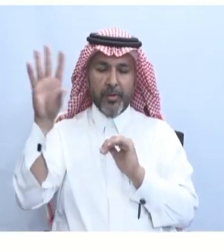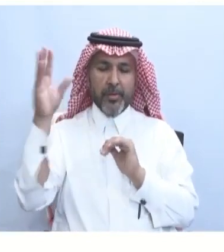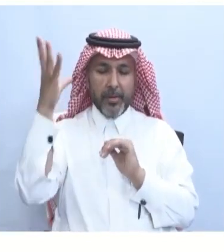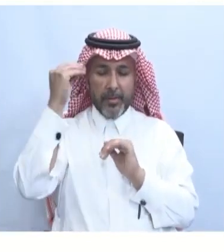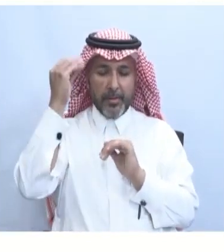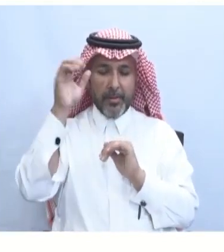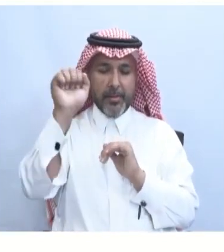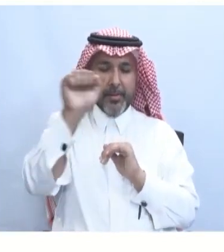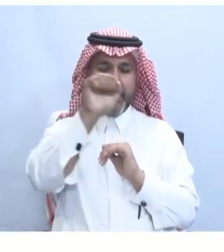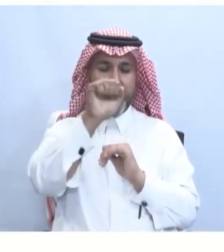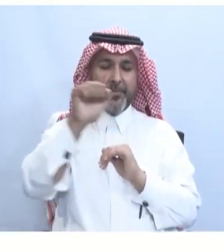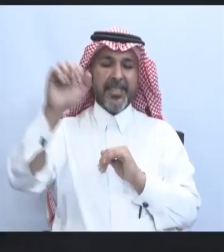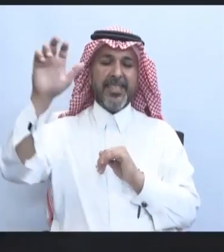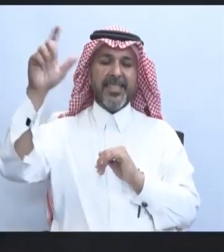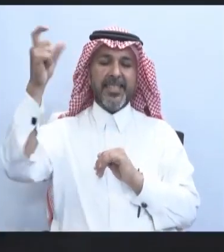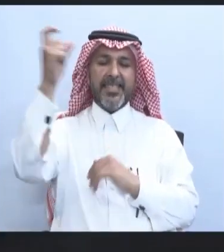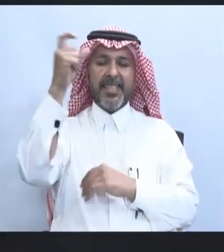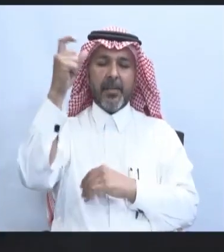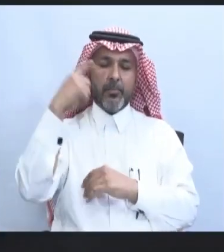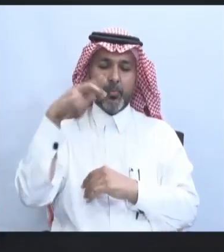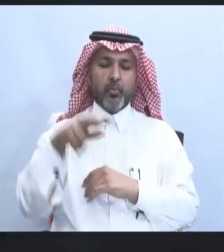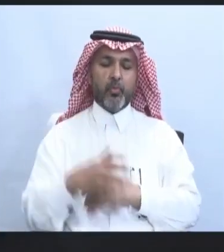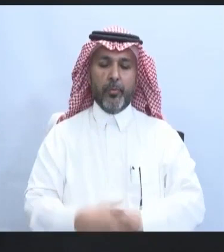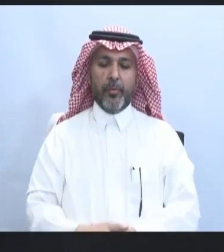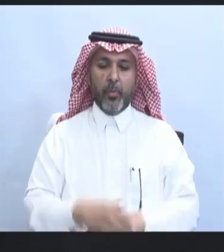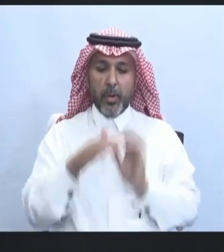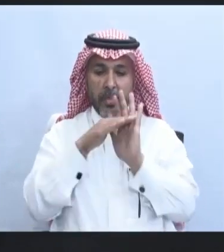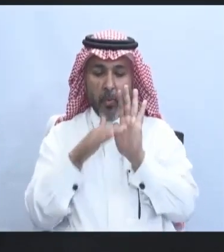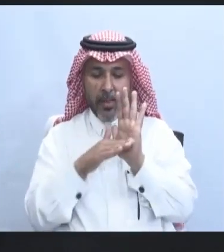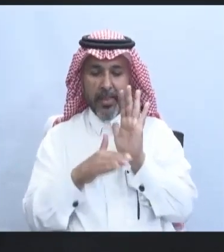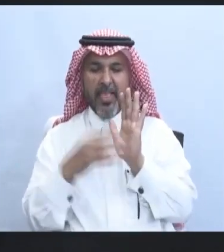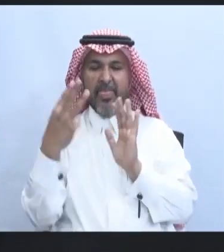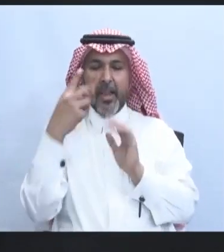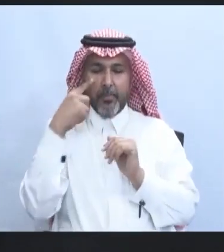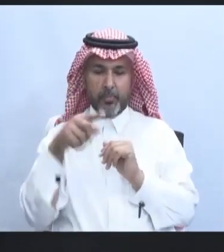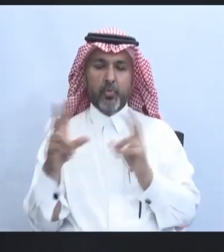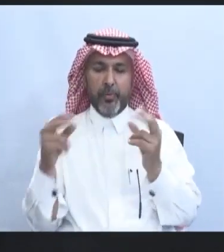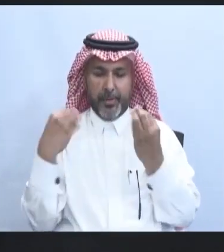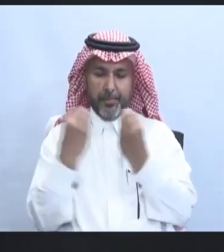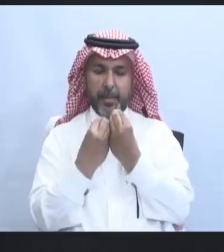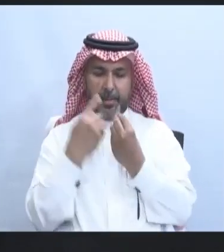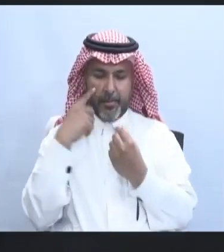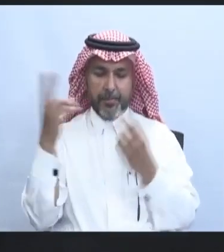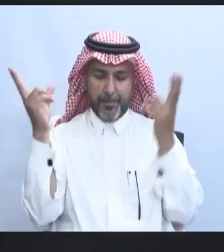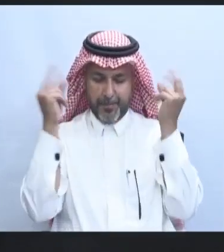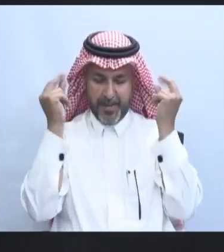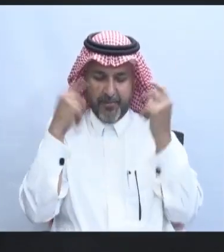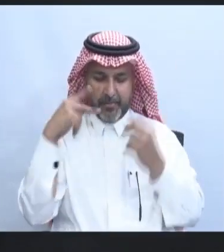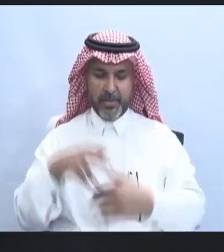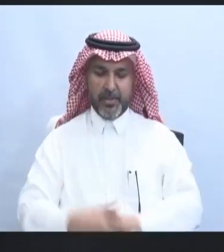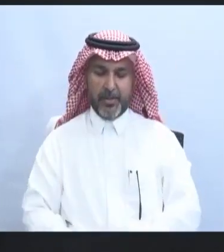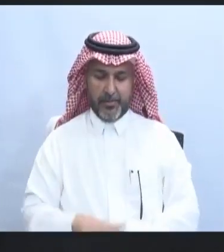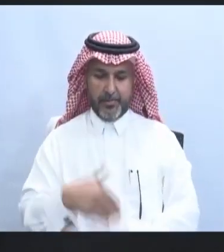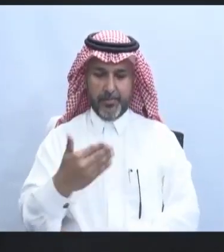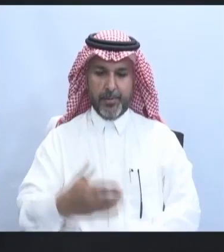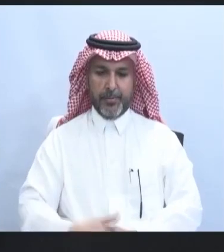الحضاره الاسلاميه هذه ابرز محاورنا لدرسنا هذا اليوم واهم الاهداف التي سنتمكن باذن الله تعالى